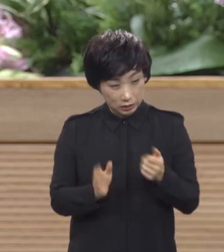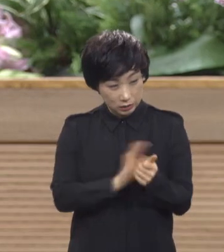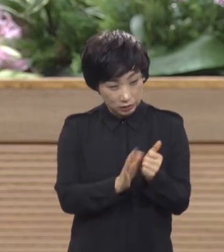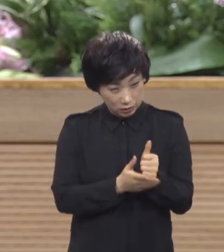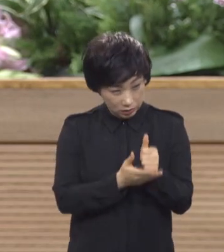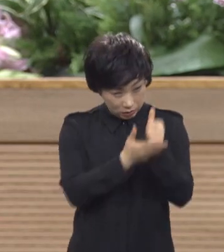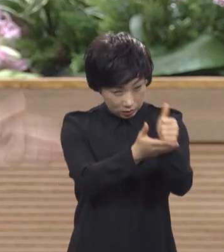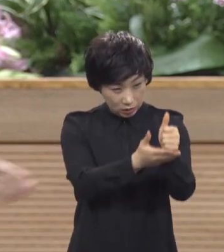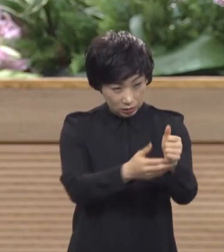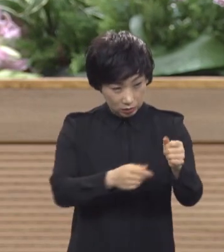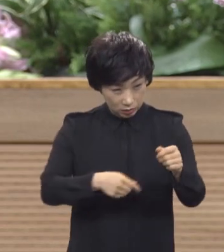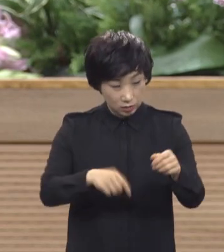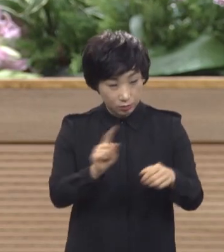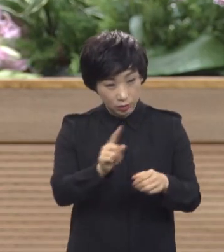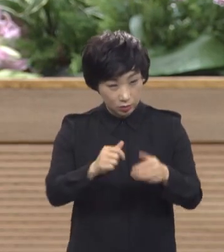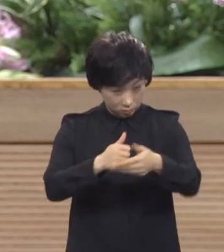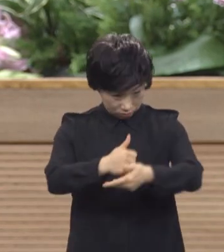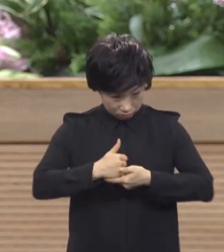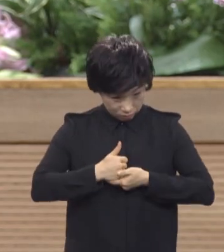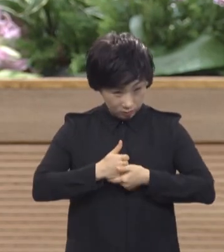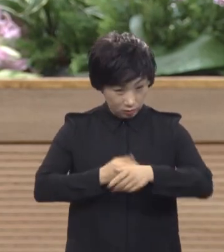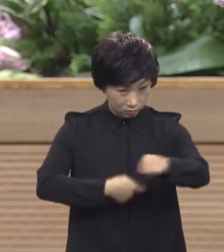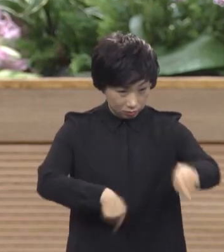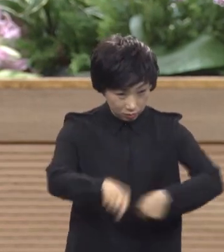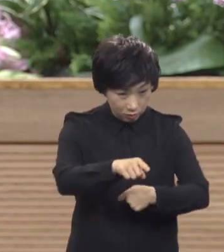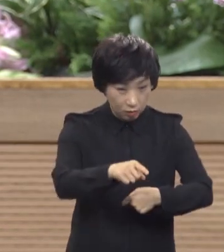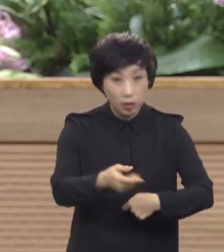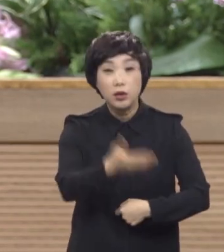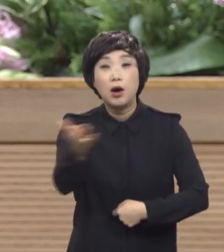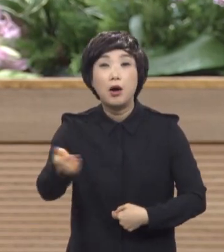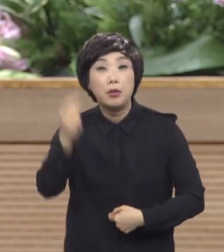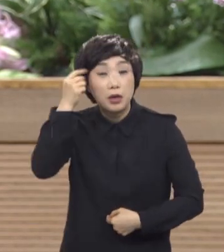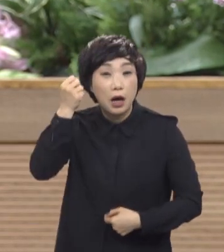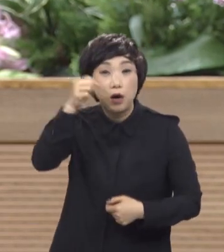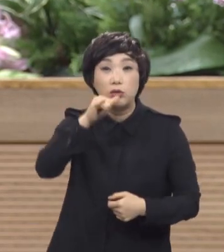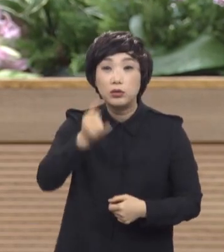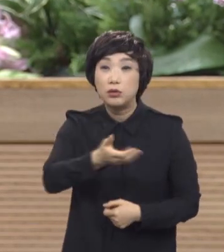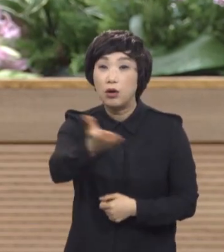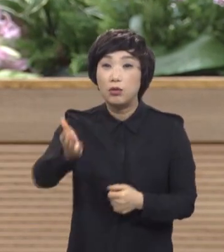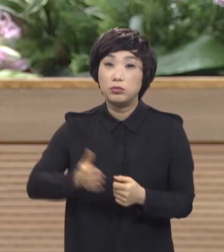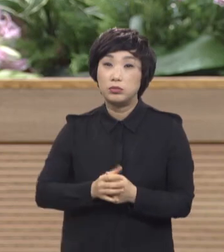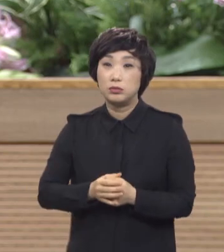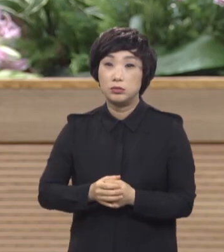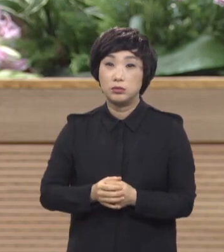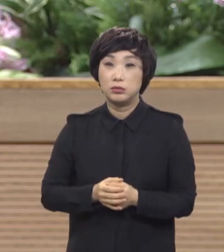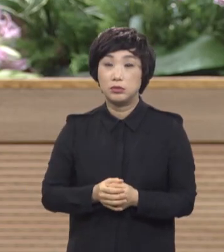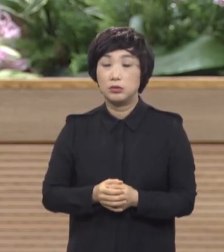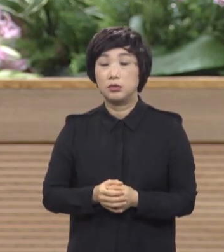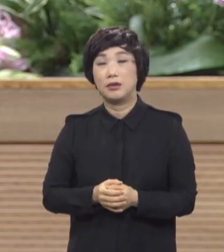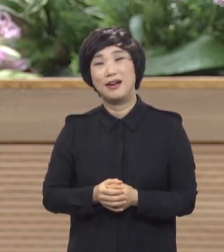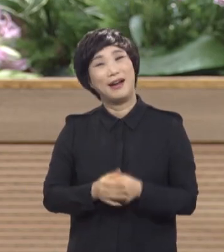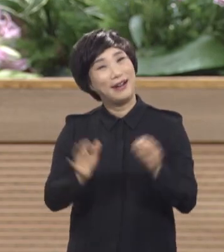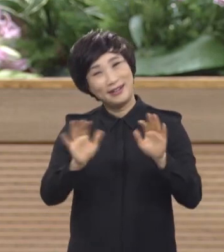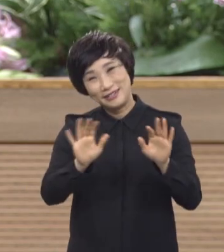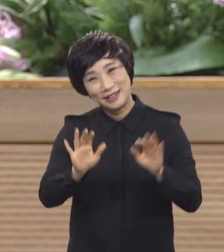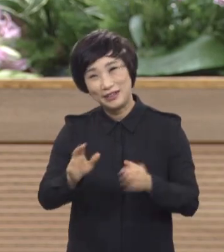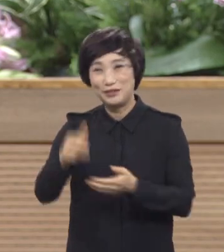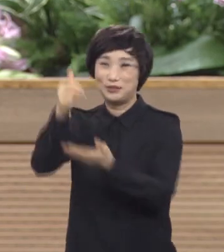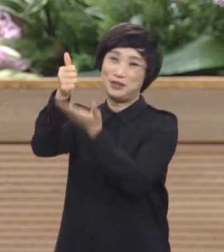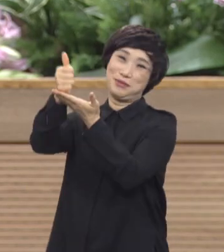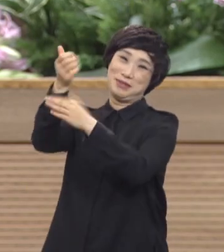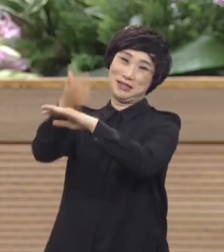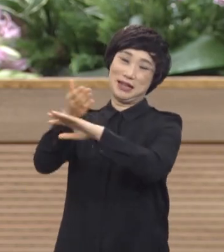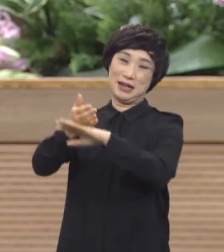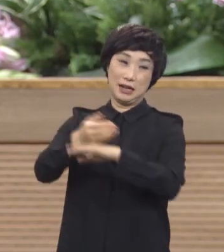분명한 주고받는 그런 문제를 가지고 대접하는 사람들이 많죠 그러나 주님은